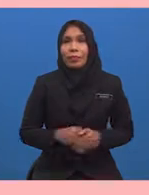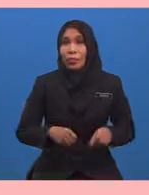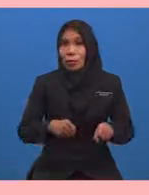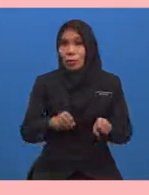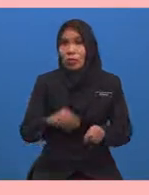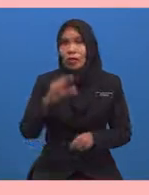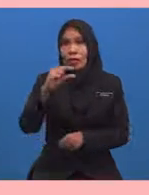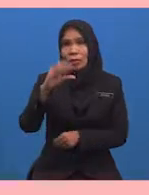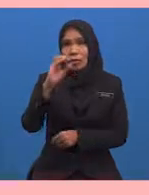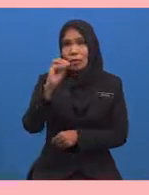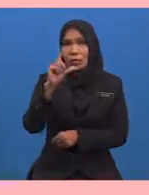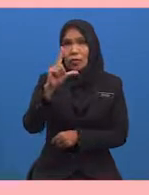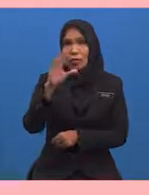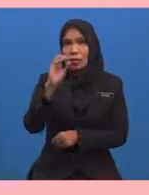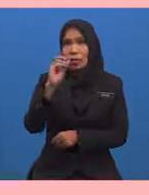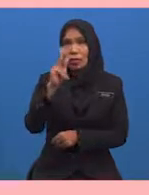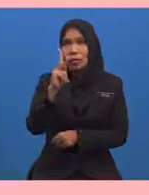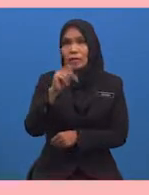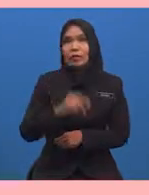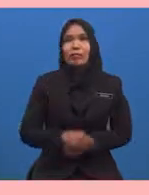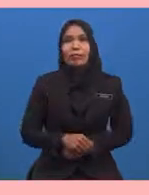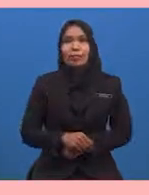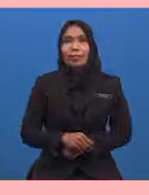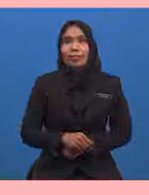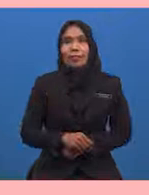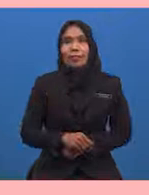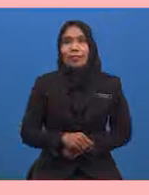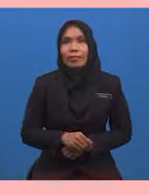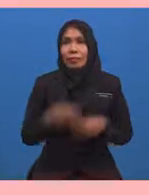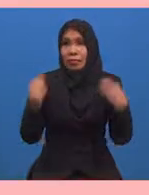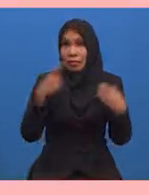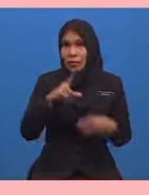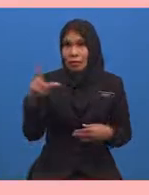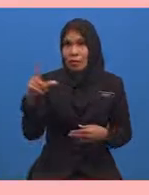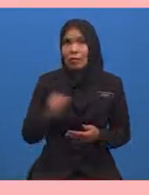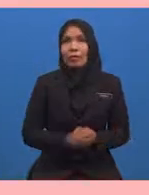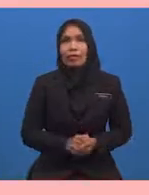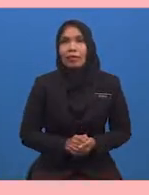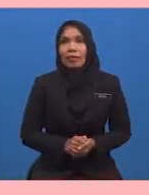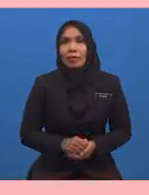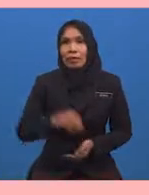merupakan sempadan antarabangsa antara negara Malaysia dengan negara